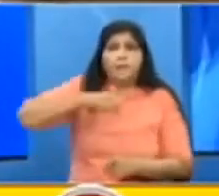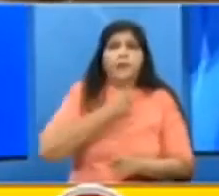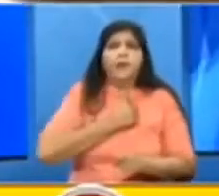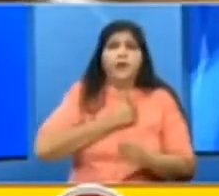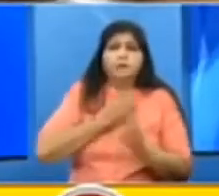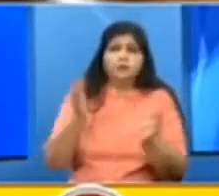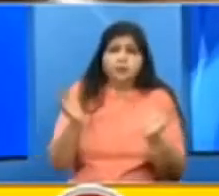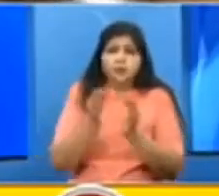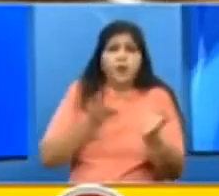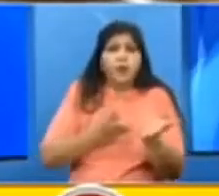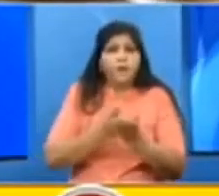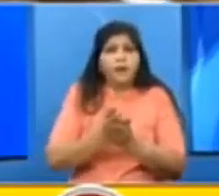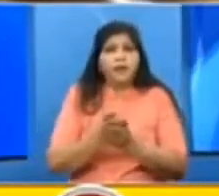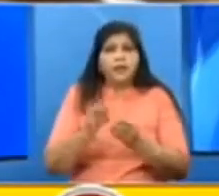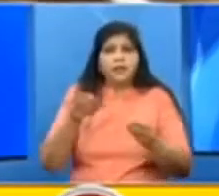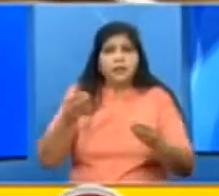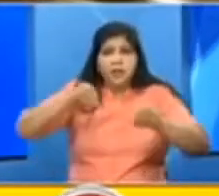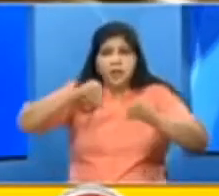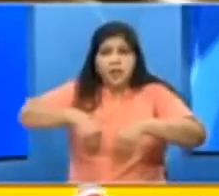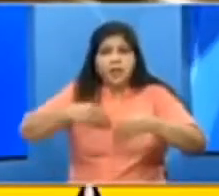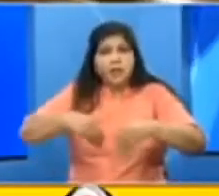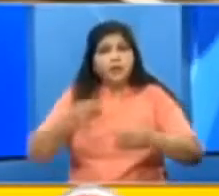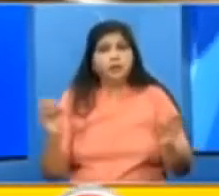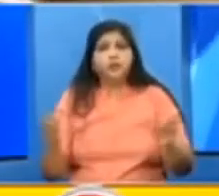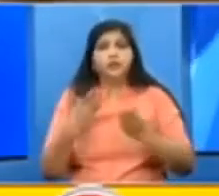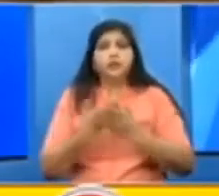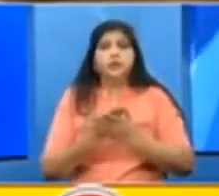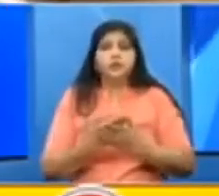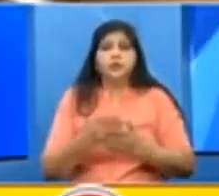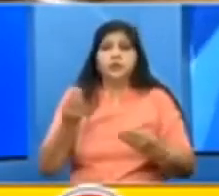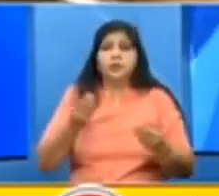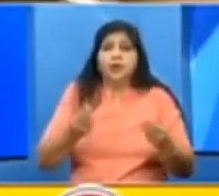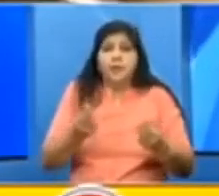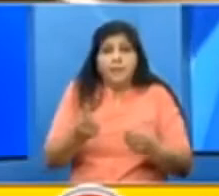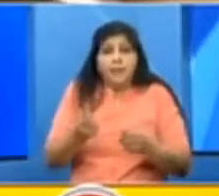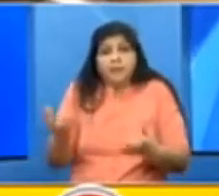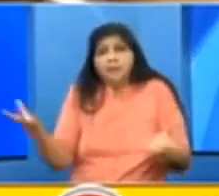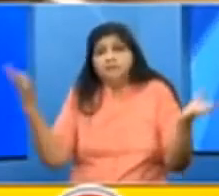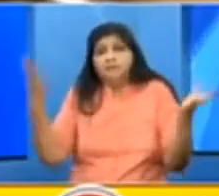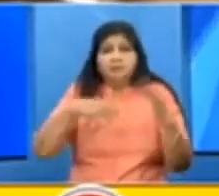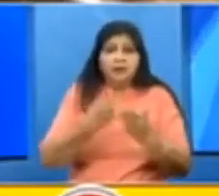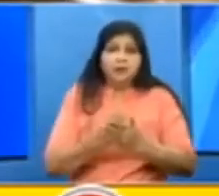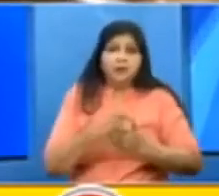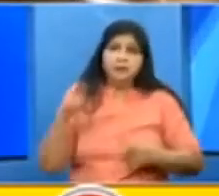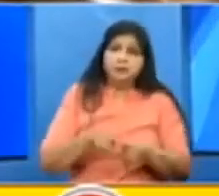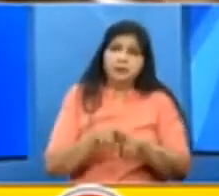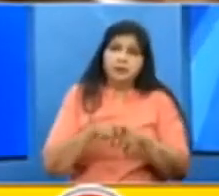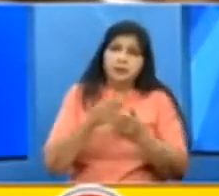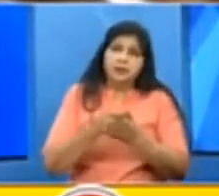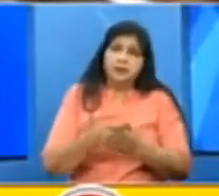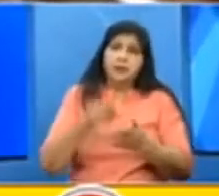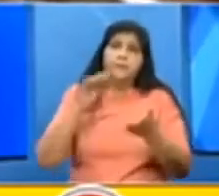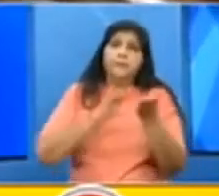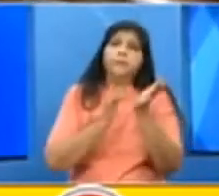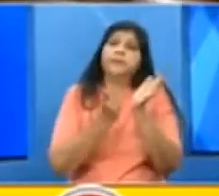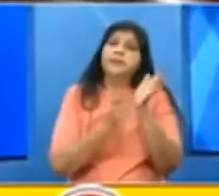शुरू कर दी। आज ये स्वयं तो इससे काफी कमाई कर ही रहे हैं। उन्होंने मुजफ्फरपुर,